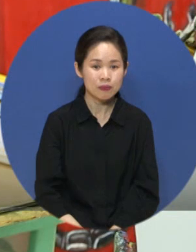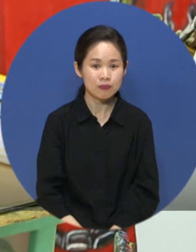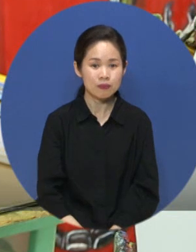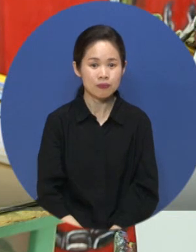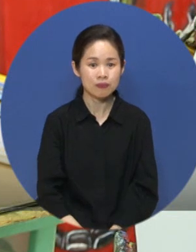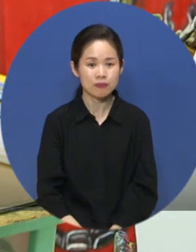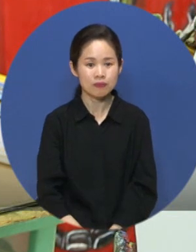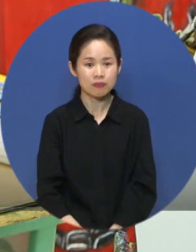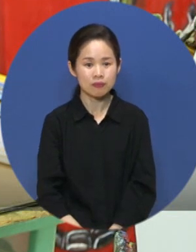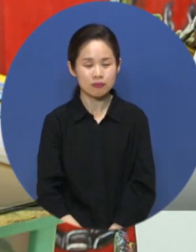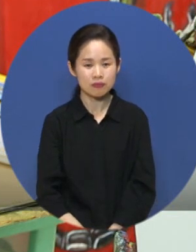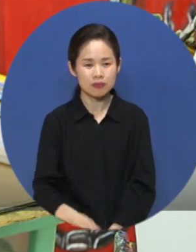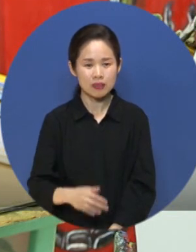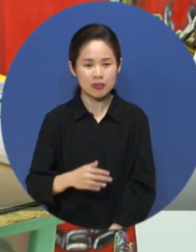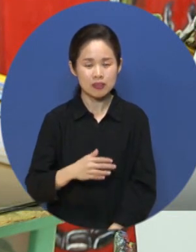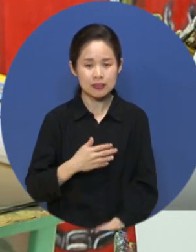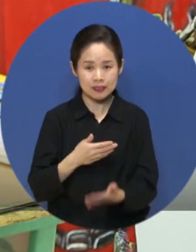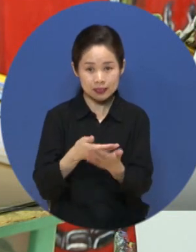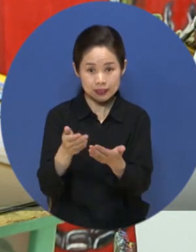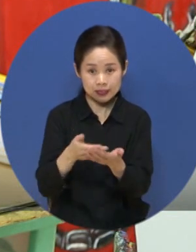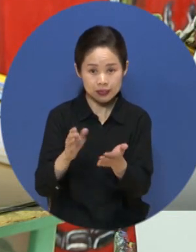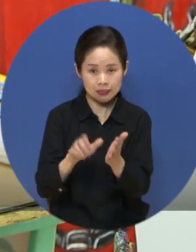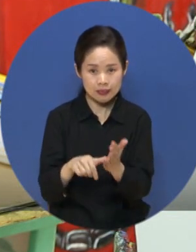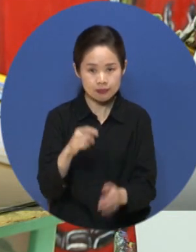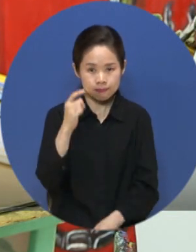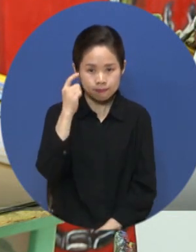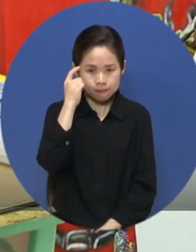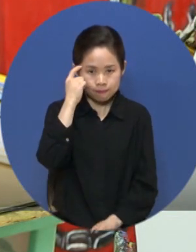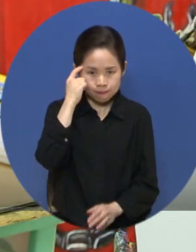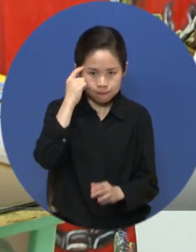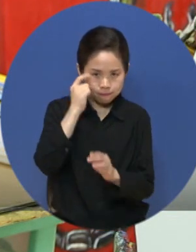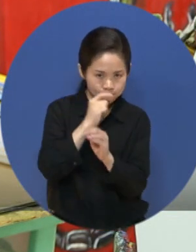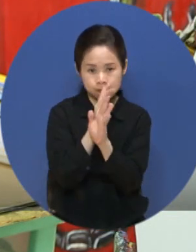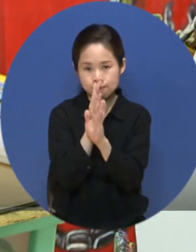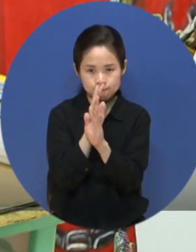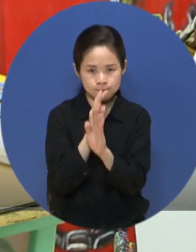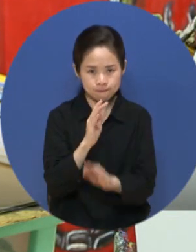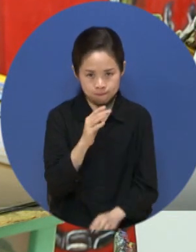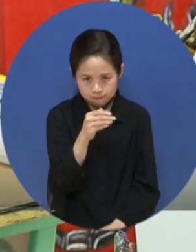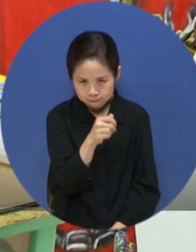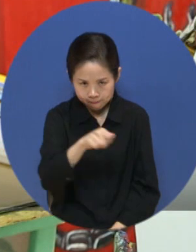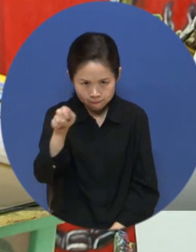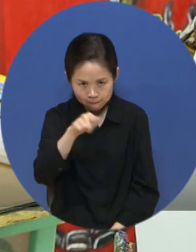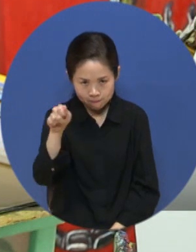신경을 꼰두세요. 있습니다.